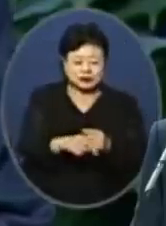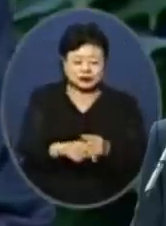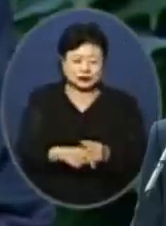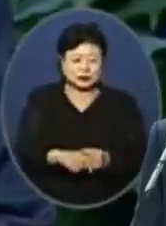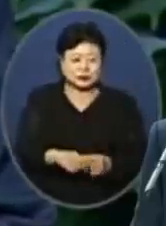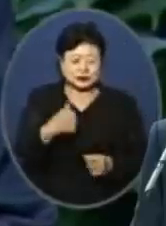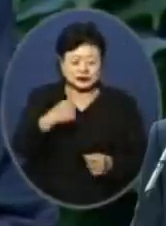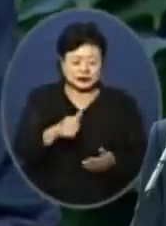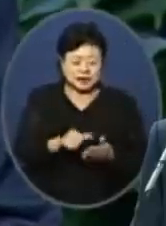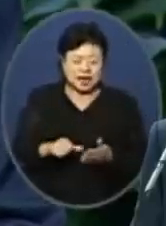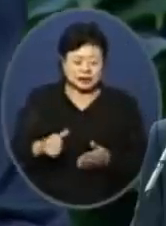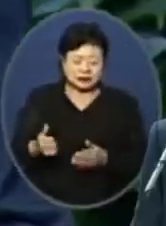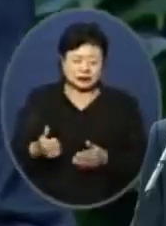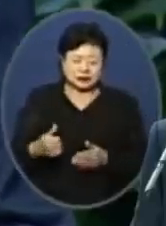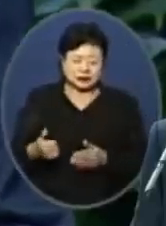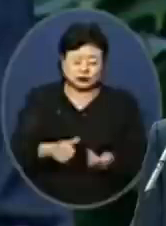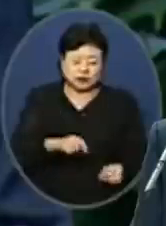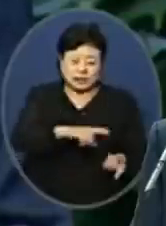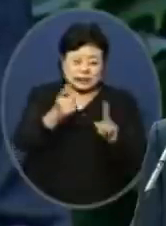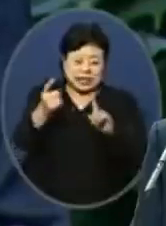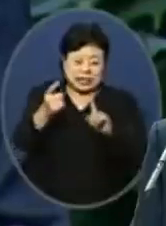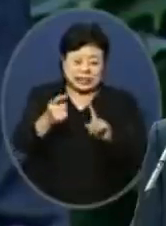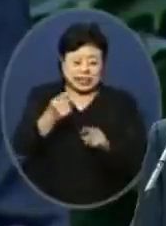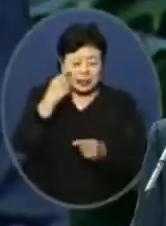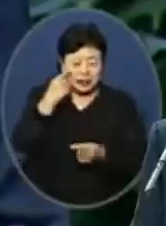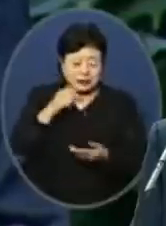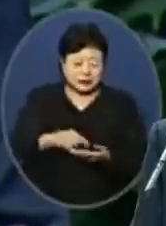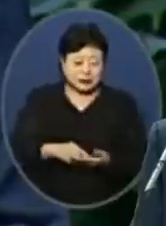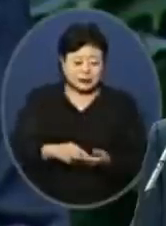이네 아들은 죽었다가 살아났으면 잃었다가 얻었으니 먹고 즐기자.